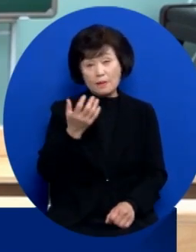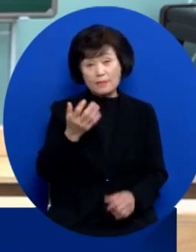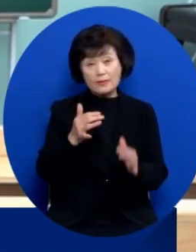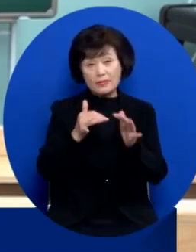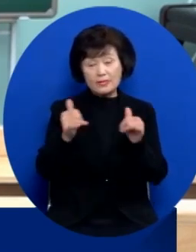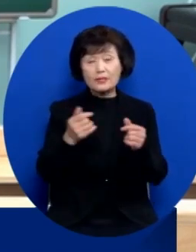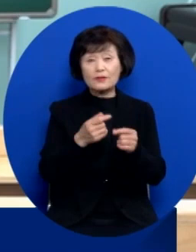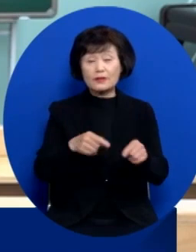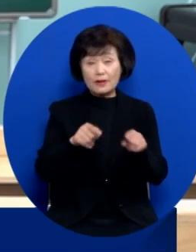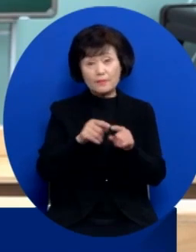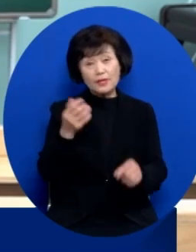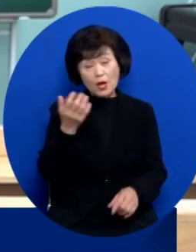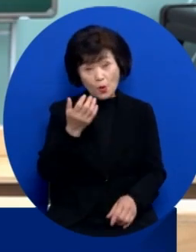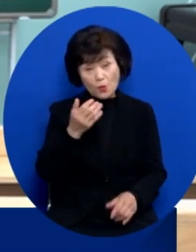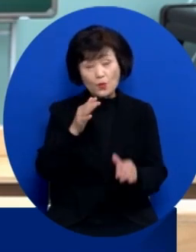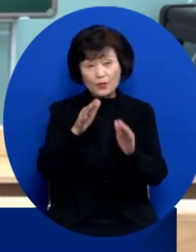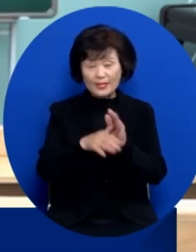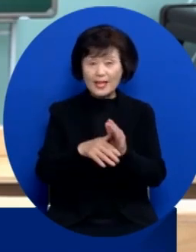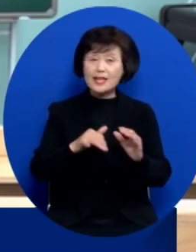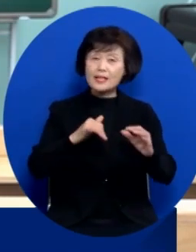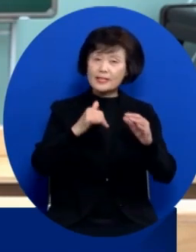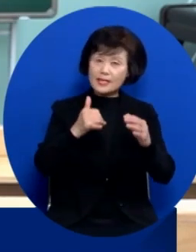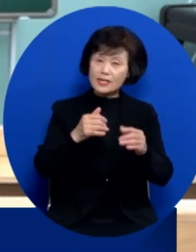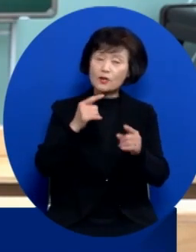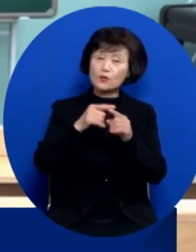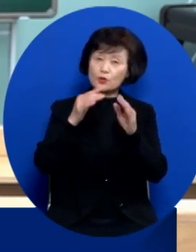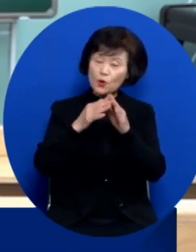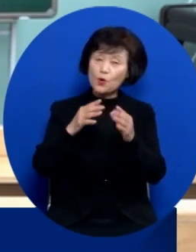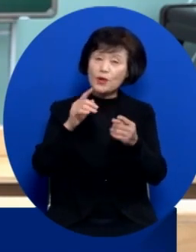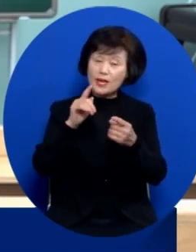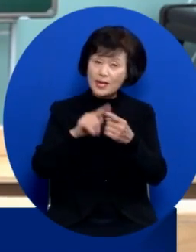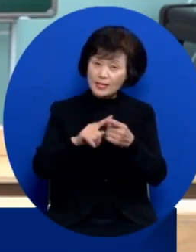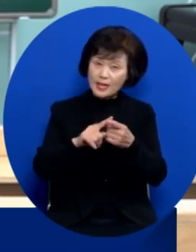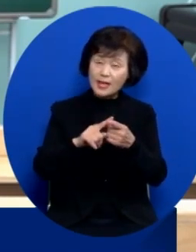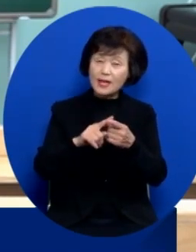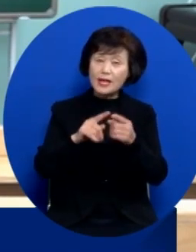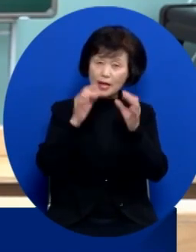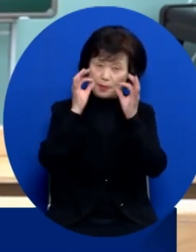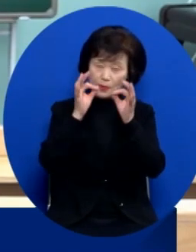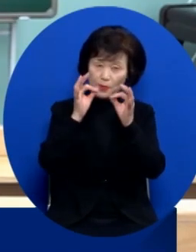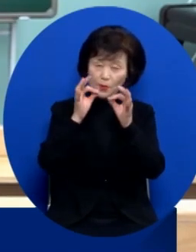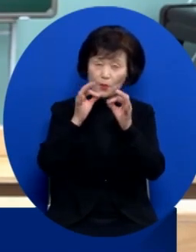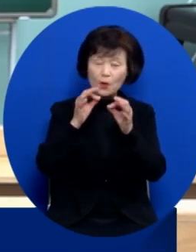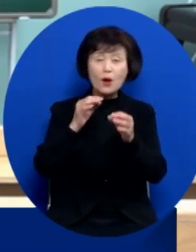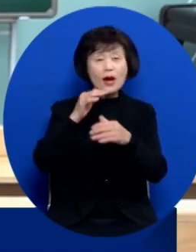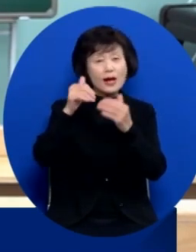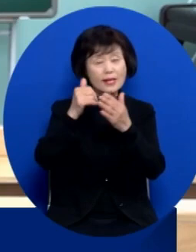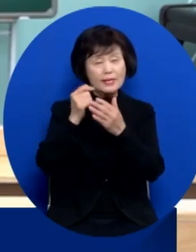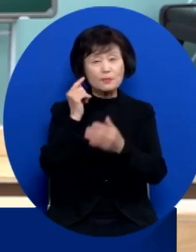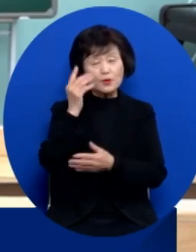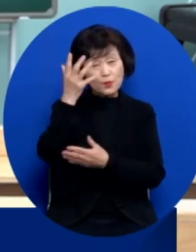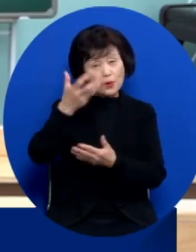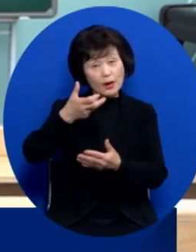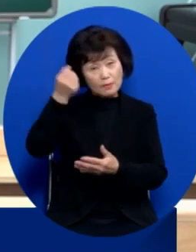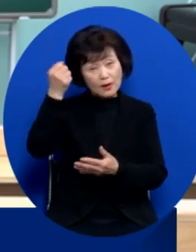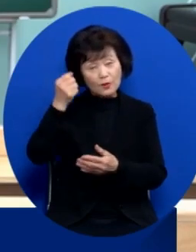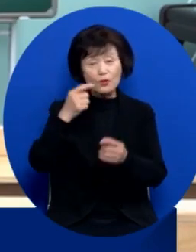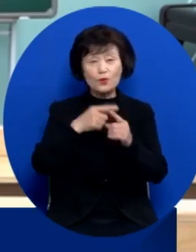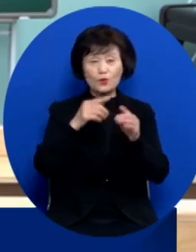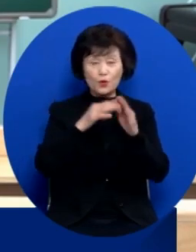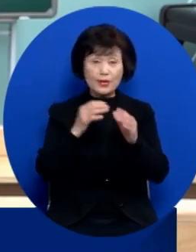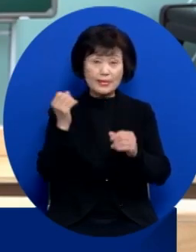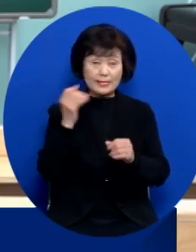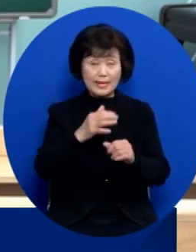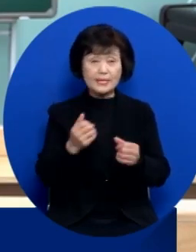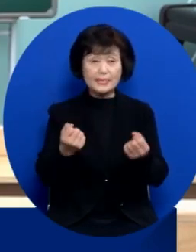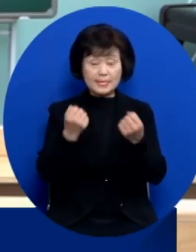아파하면 세상은 교회를 바라보게 될 것이고 하나님은 영광을 받게 될 것이고 교회는 다시 힘을 얻는